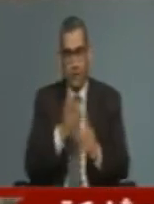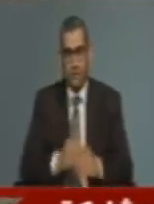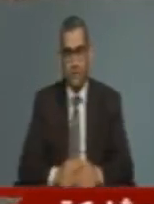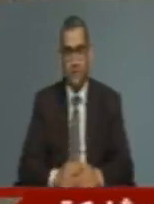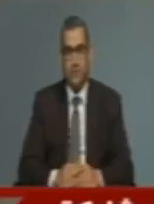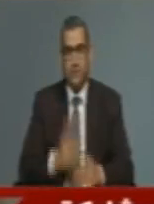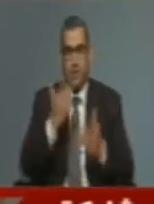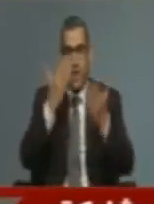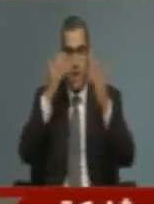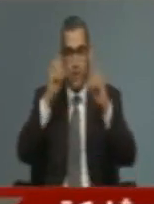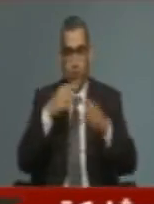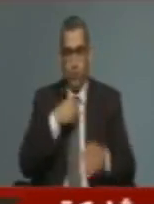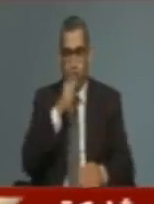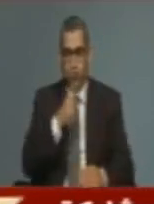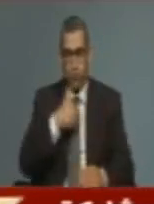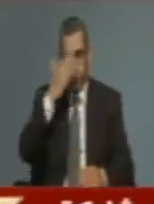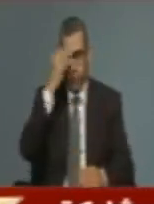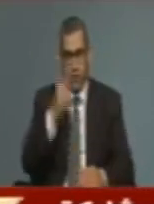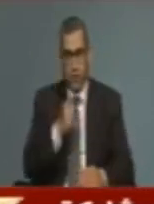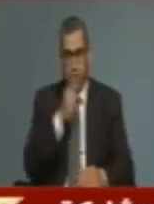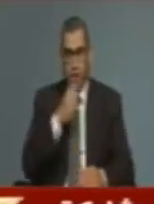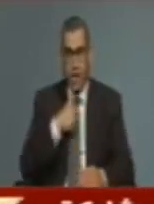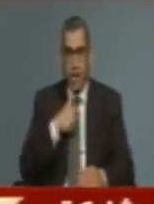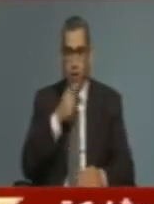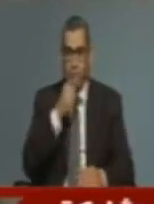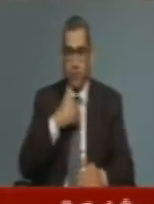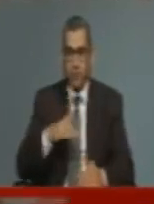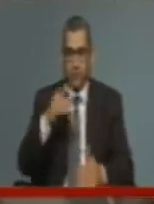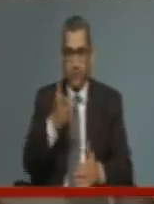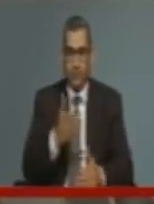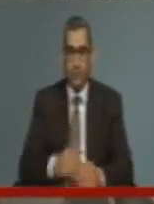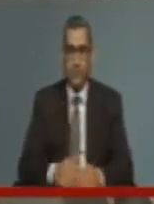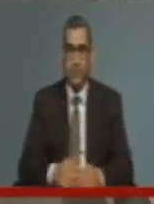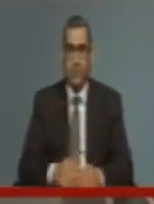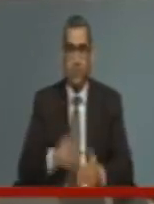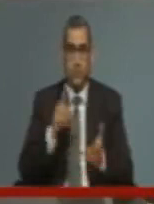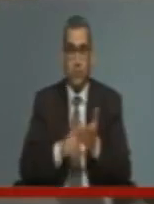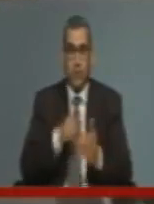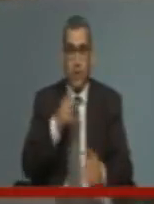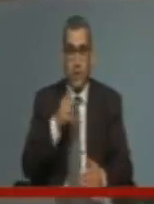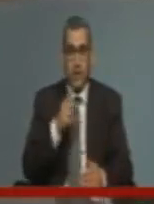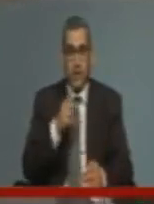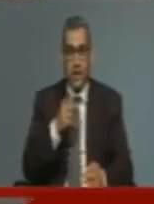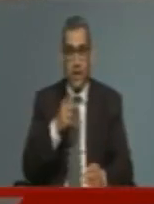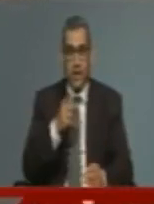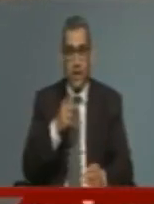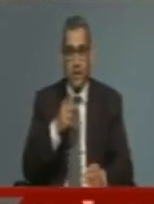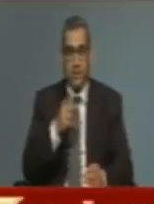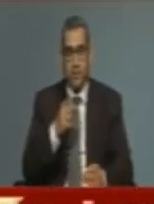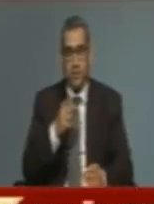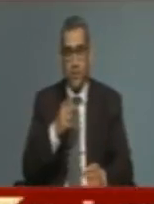ولازم يا يوسف تصدق حلمك، وانا اكبر منك شويه، كنت بمشي في لما امشي يعني